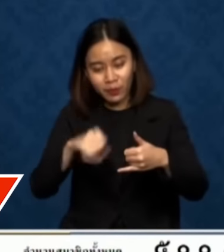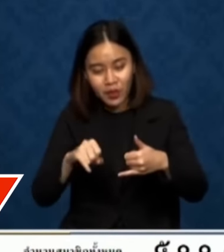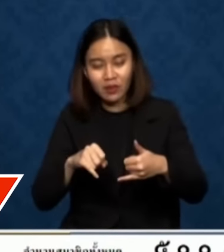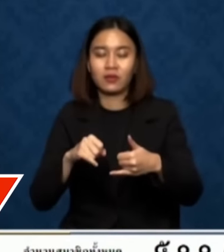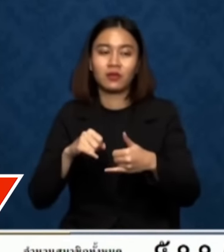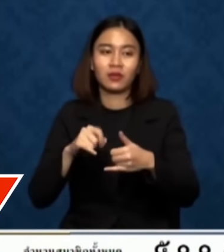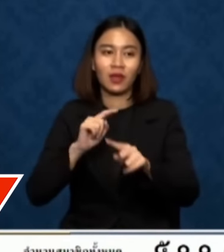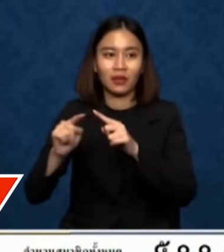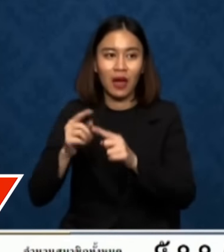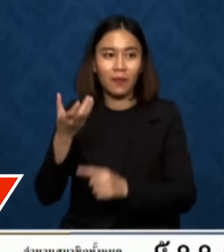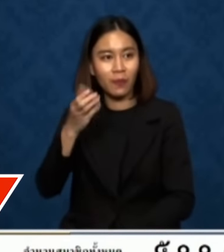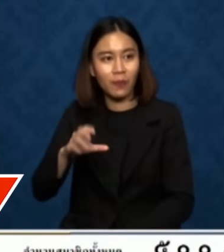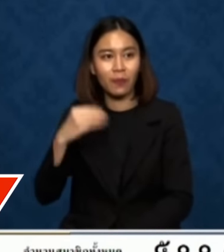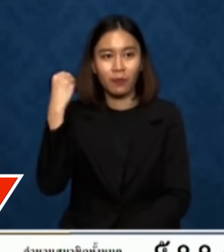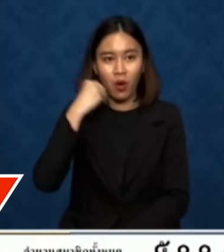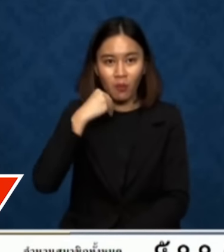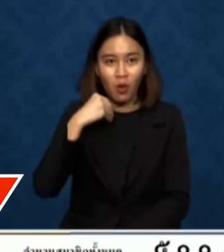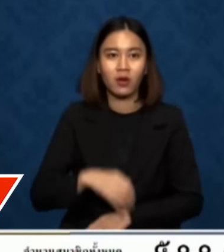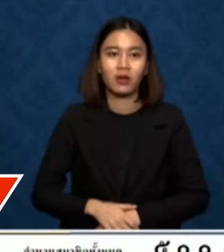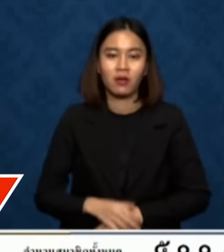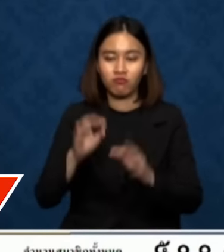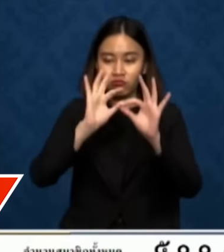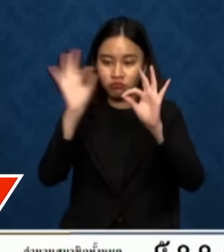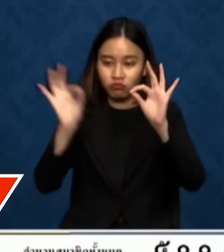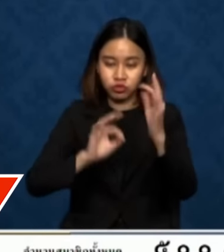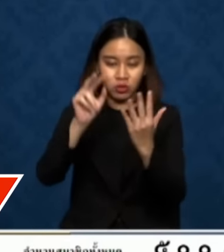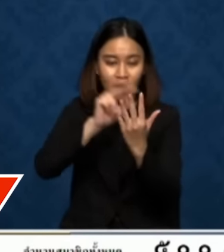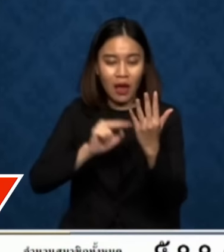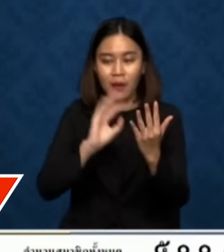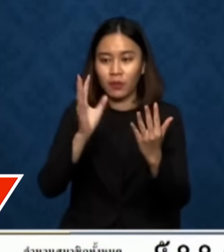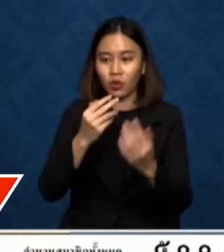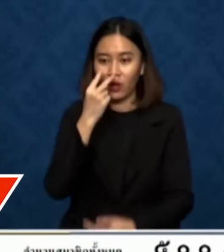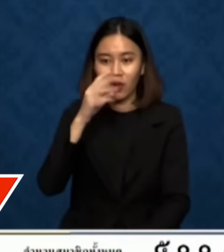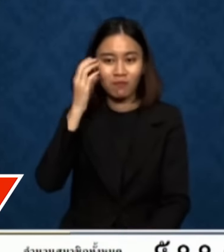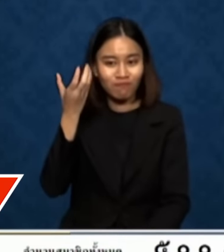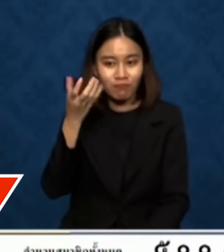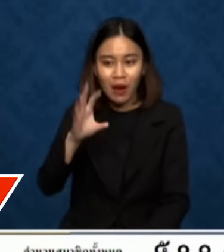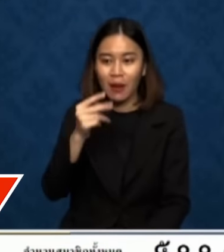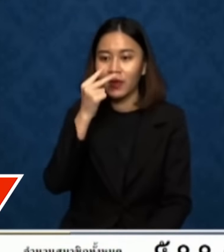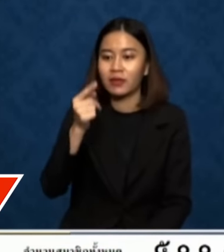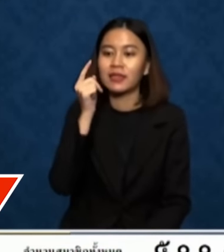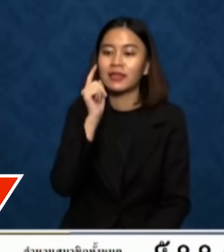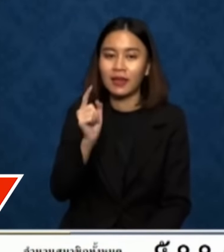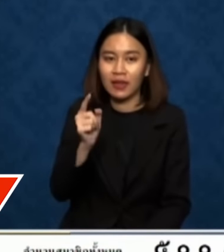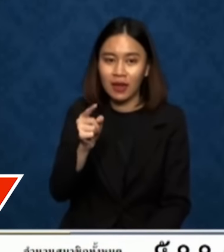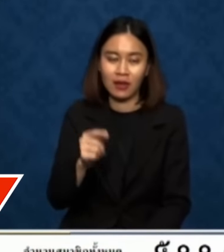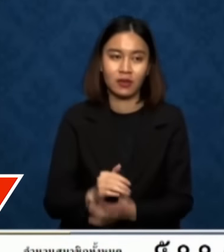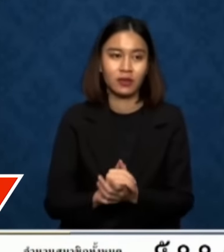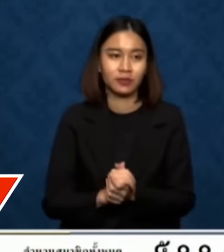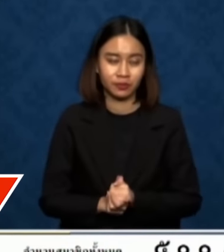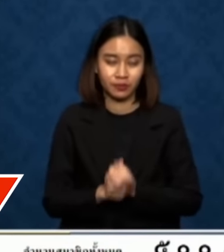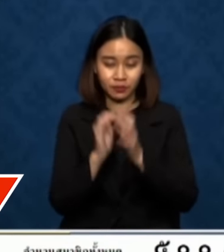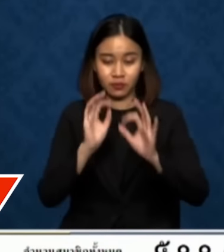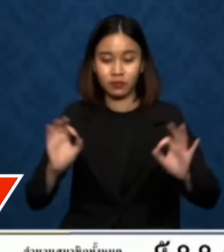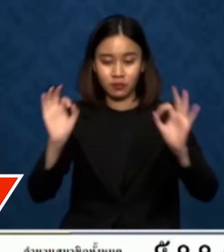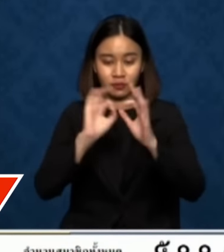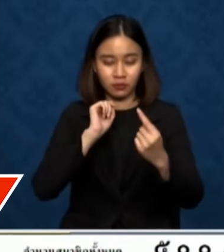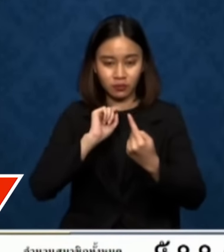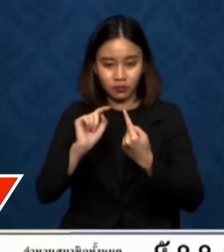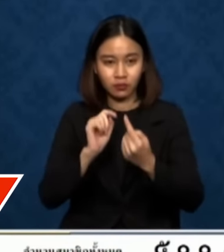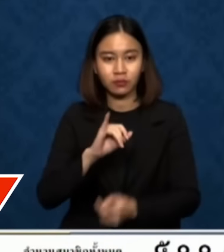บ่อยๆค่ะกองด่าก็ไม่ต้องอ่านเนื้อหาอะไรเลยค่ะเห็นหน้าก็ด่าเลยค่ะและอีกลักษณะสำคัญนะคะคือเ